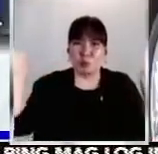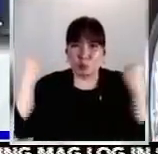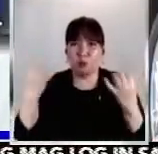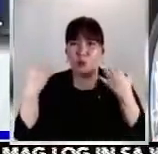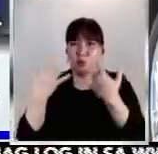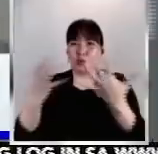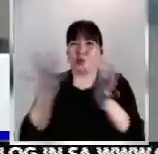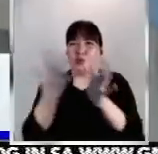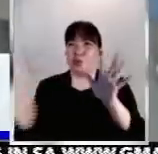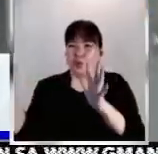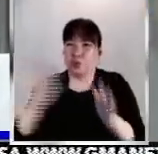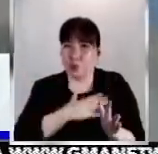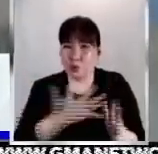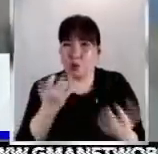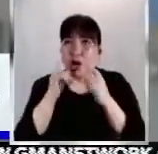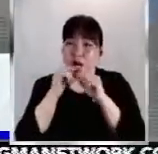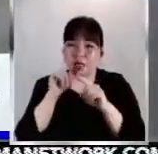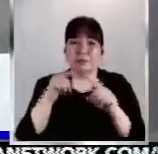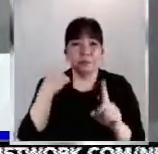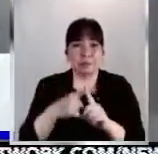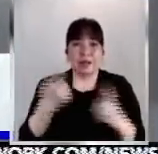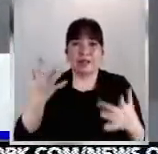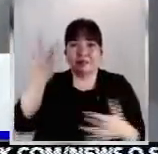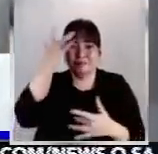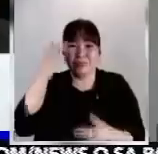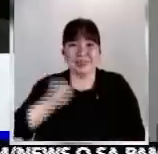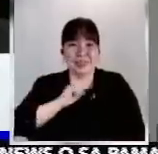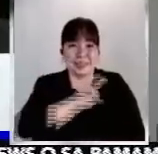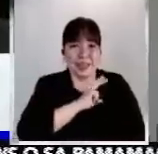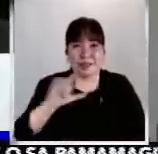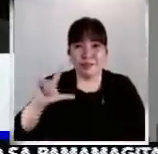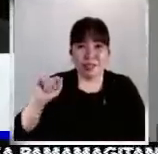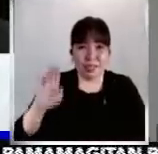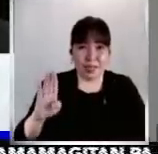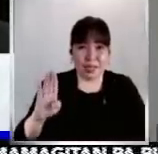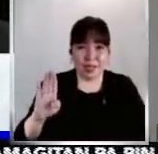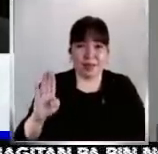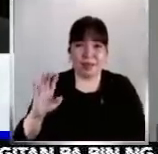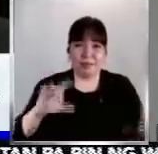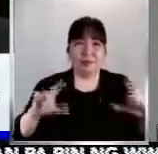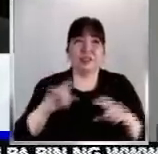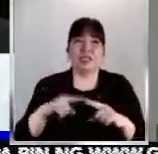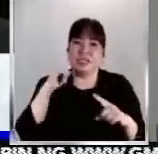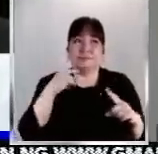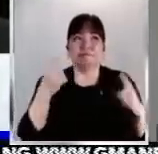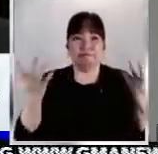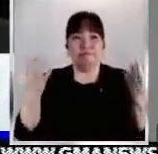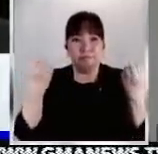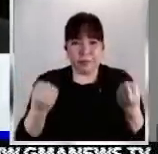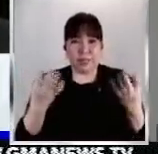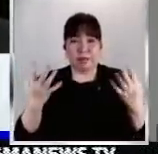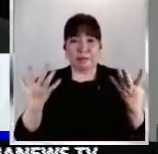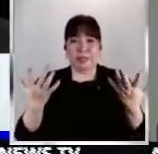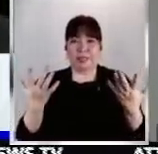nagpapatest. Sumabay pa ang pagkakasakit ng mga laboratory personnel. Dahil po dun sa biglang demand for laboratory dahil ang